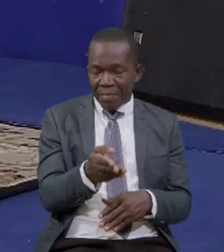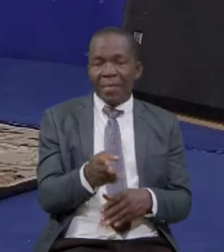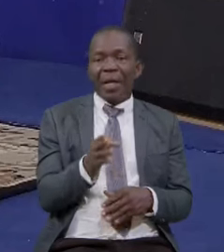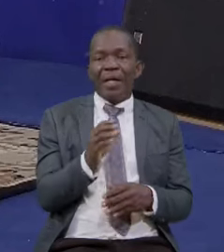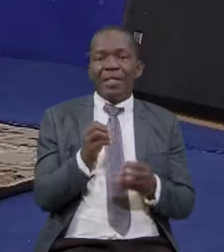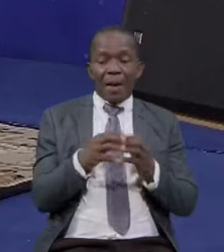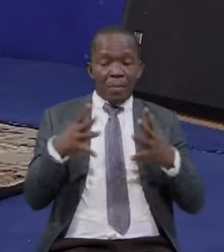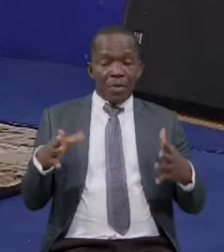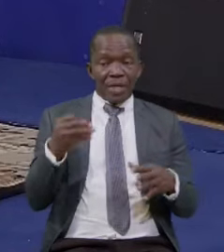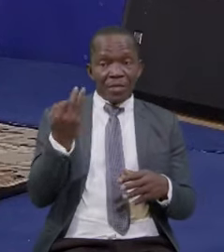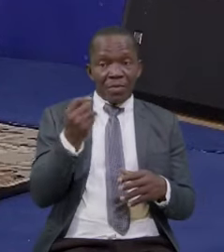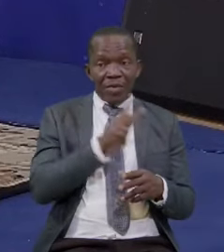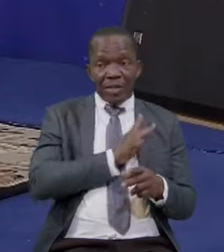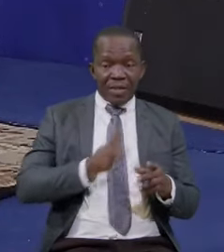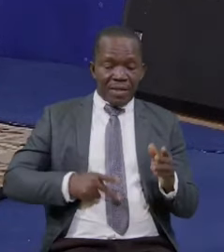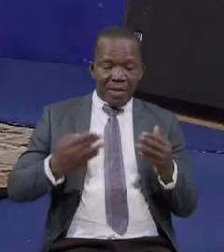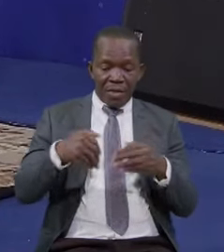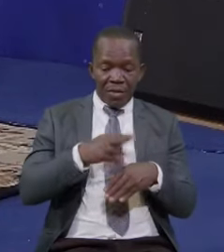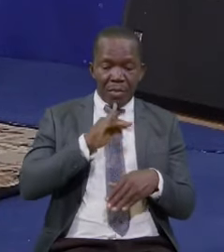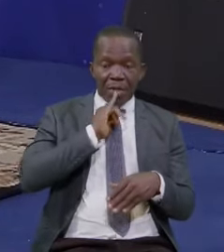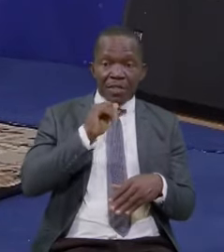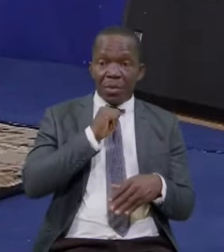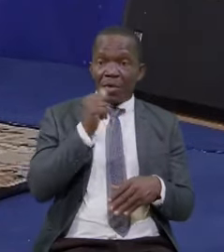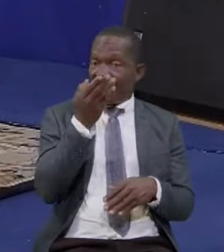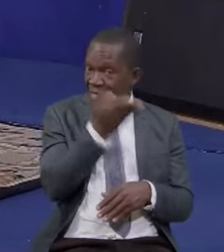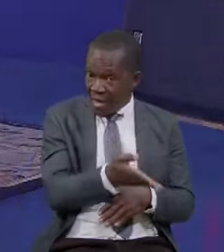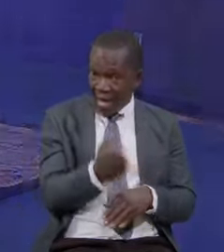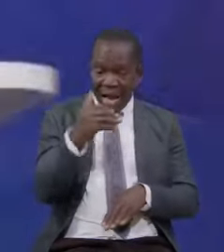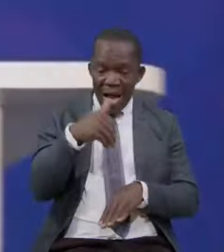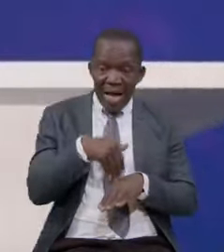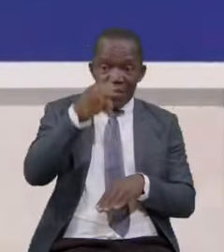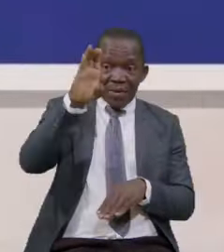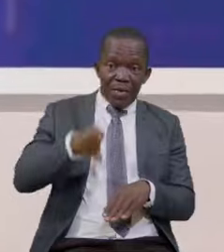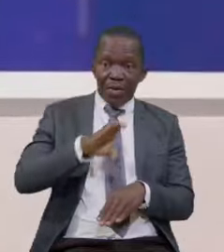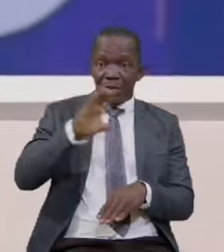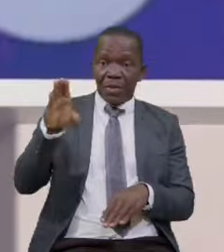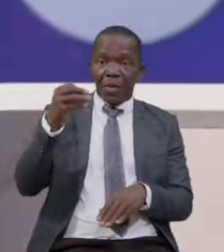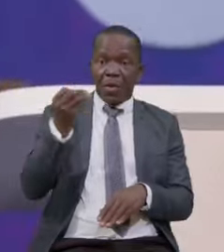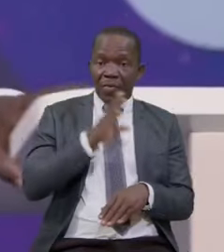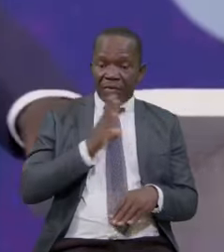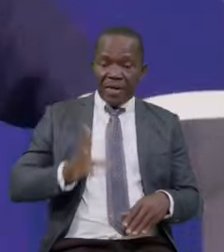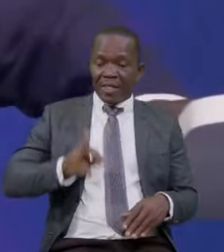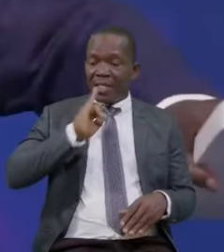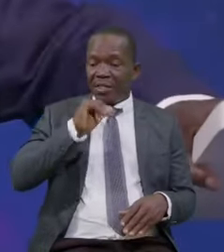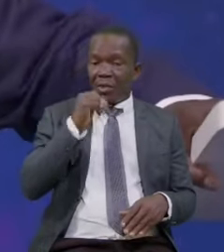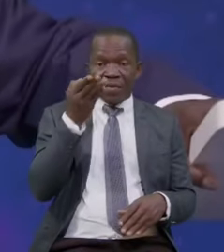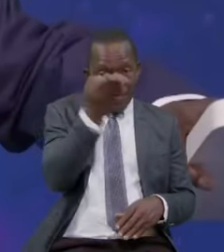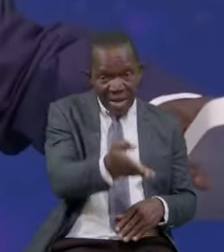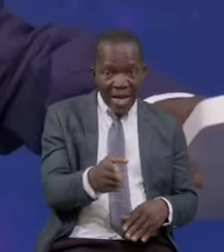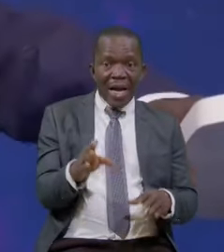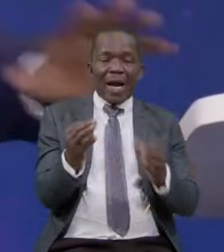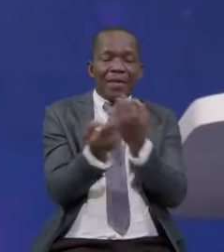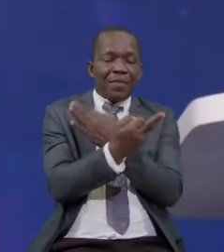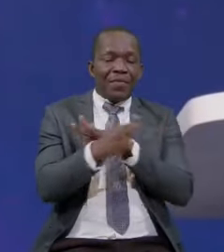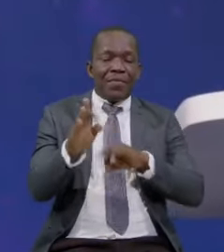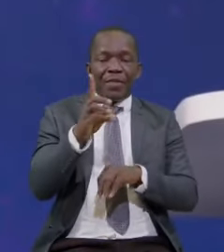là et la croix de Christ n'est pas là et l'émancipation du Seigneur par